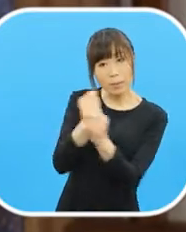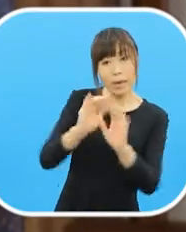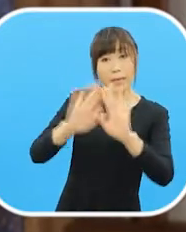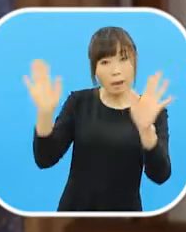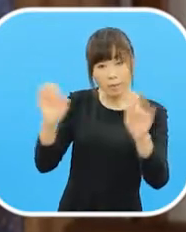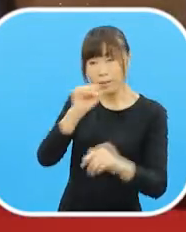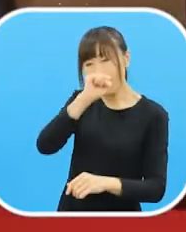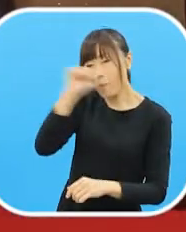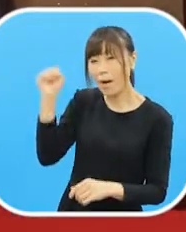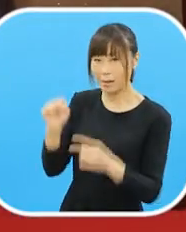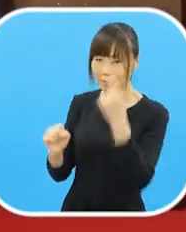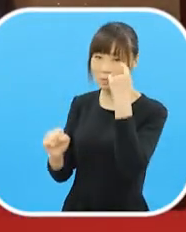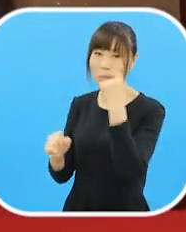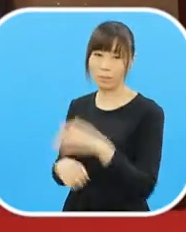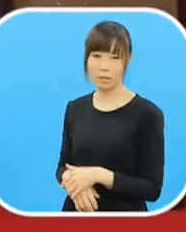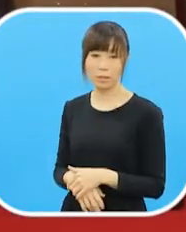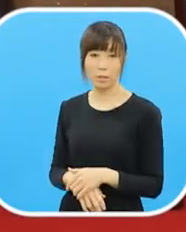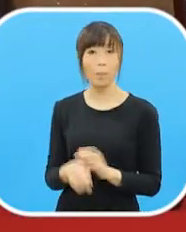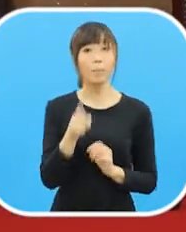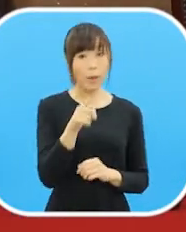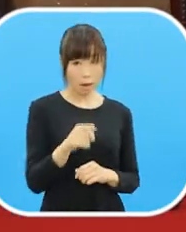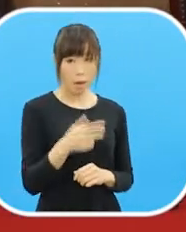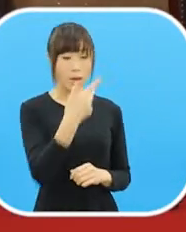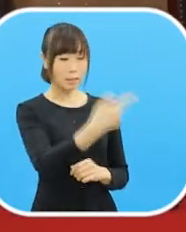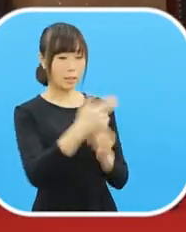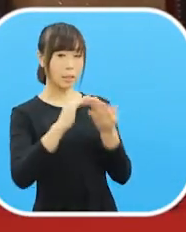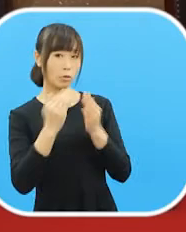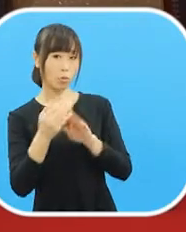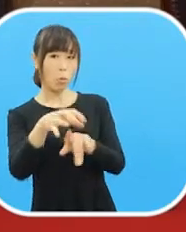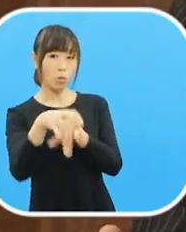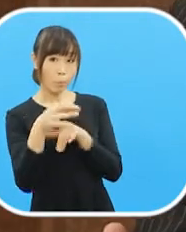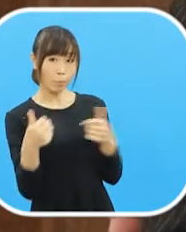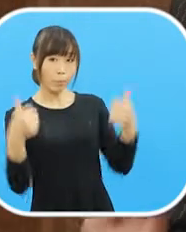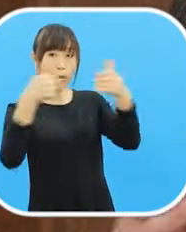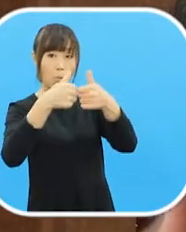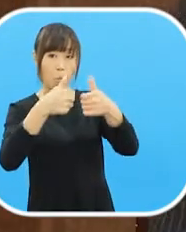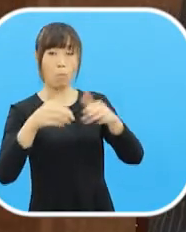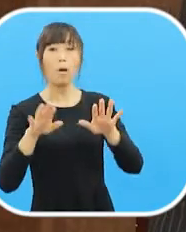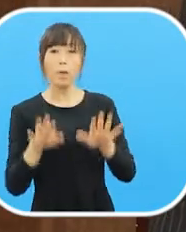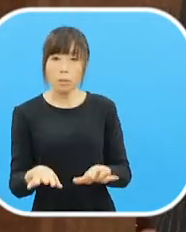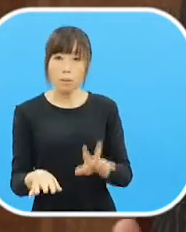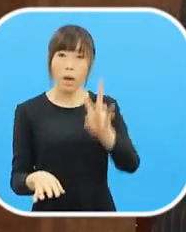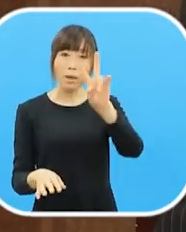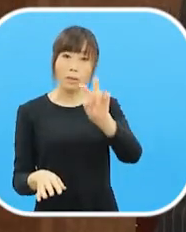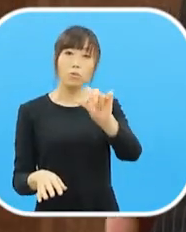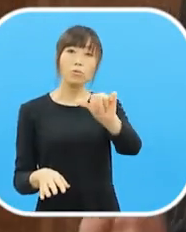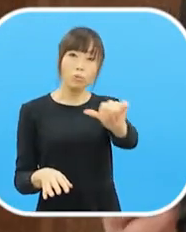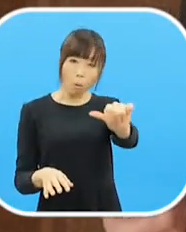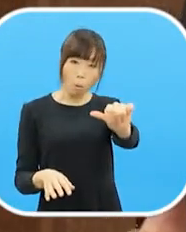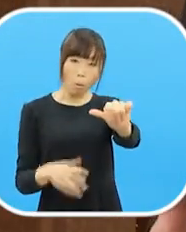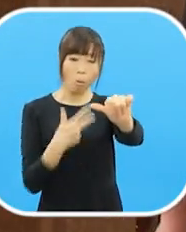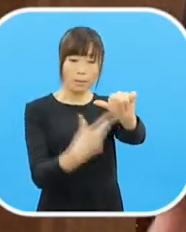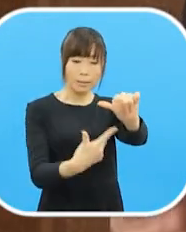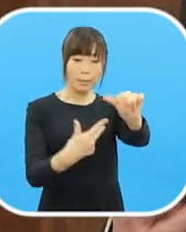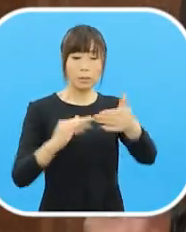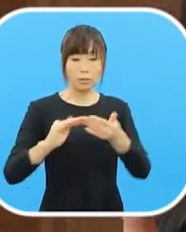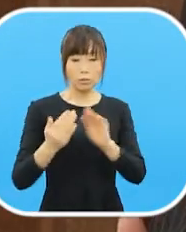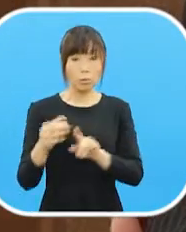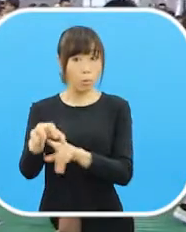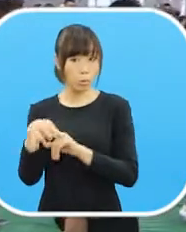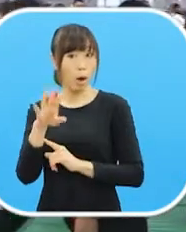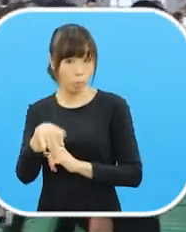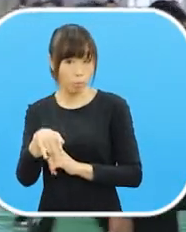きましたね。 市町村対抗ってね、今25市町村って、まあ自分たちのね、いいもの、特産品だとか、物産だ